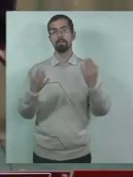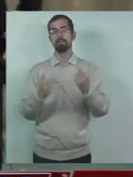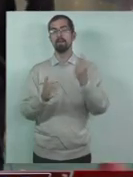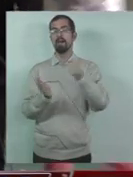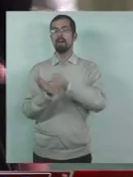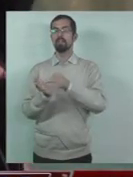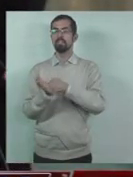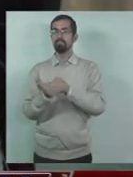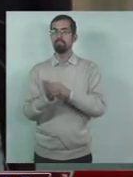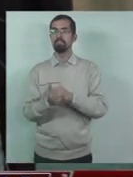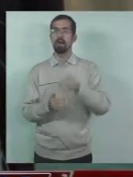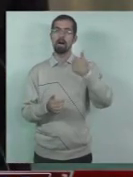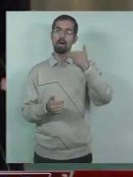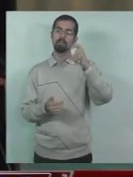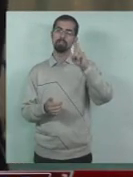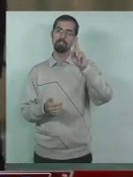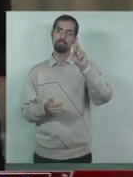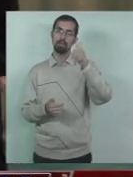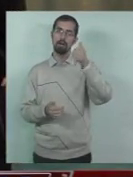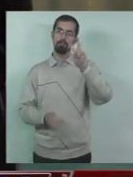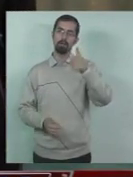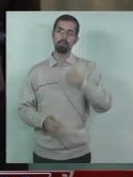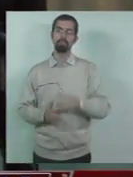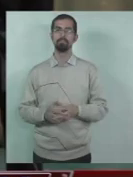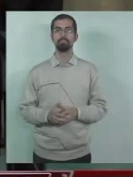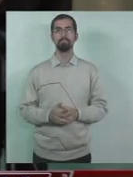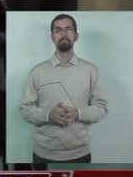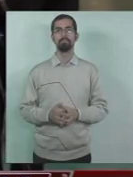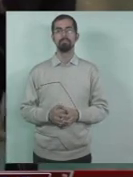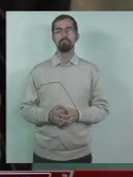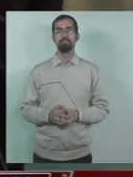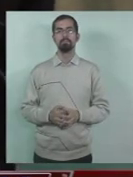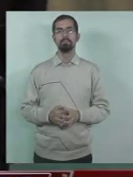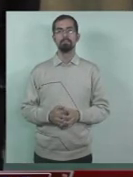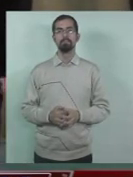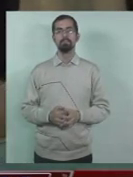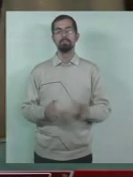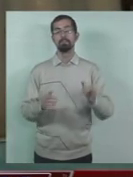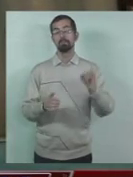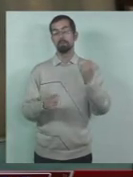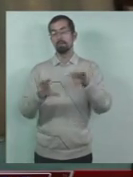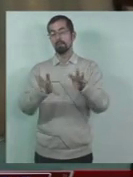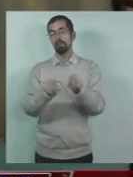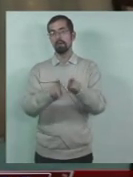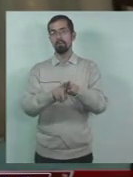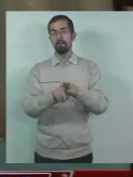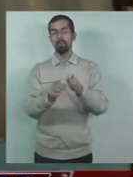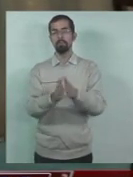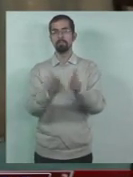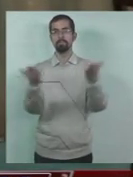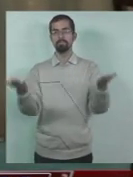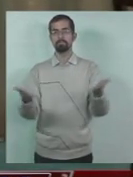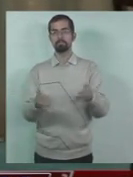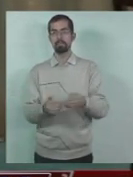lansarea unei reviste Acidava, reviste de satire și reviste de umoristică, epigrame, și o carte